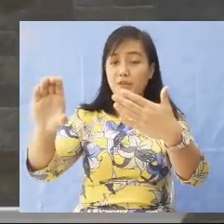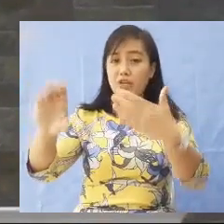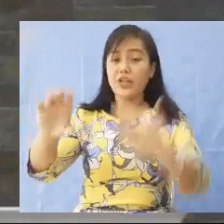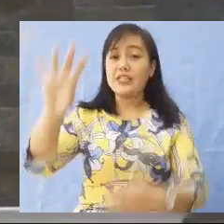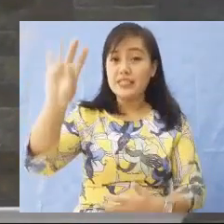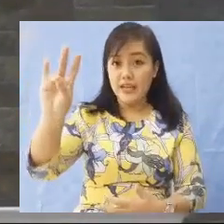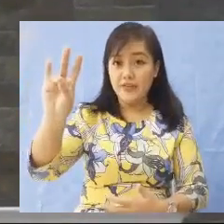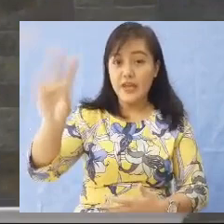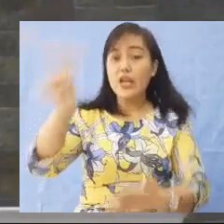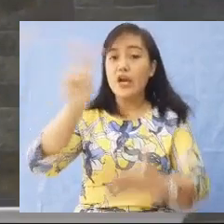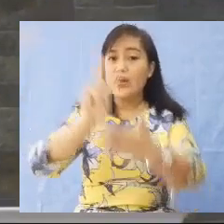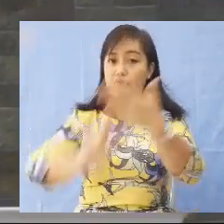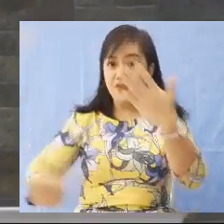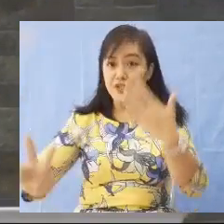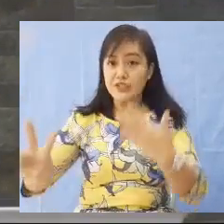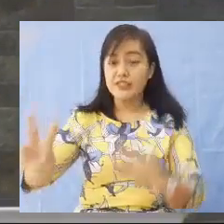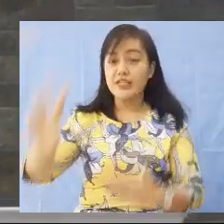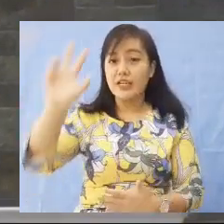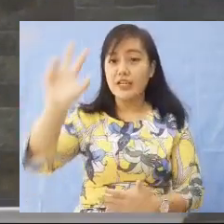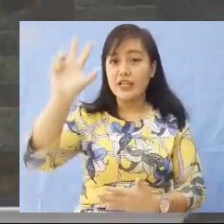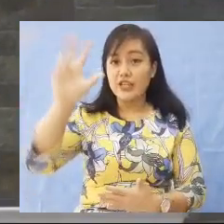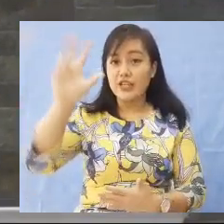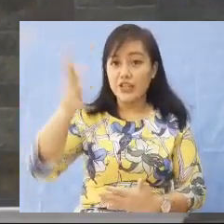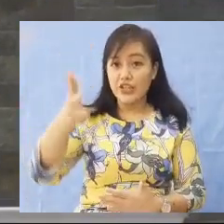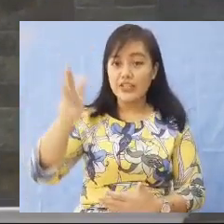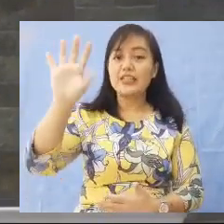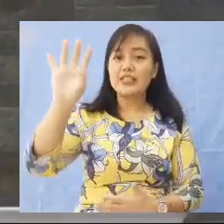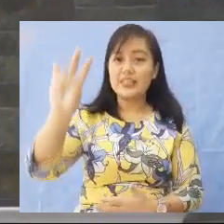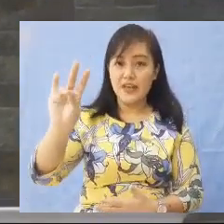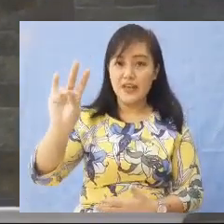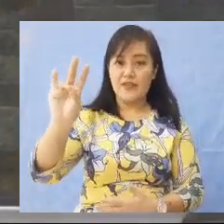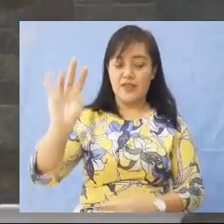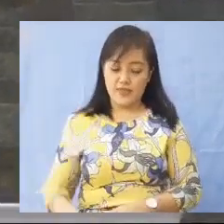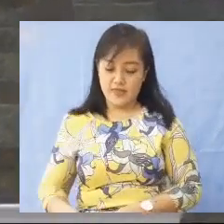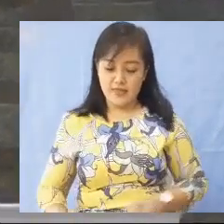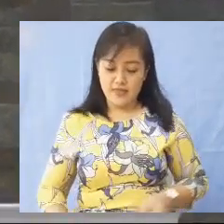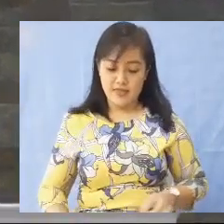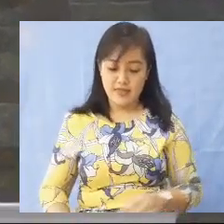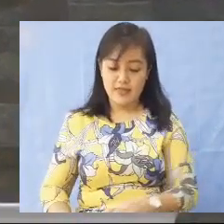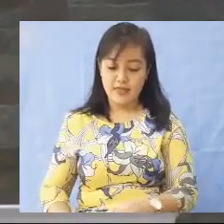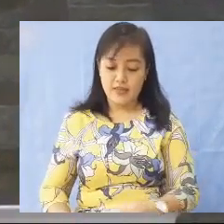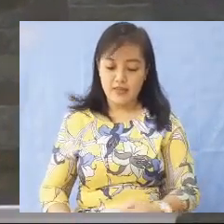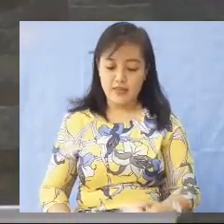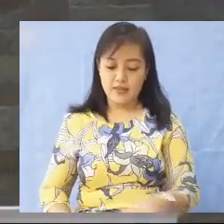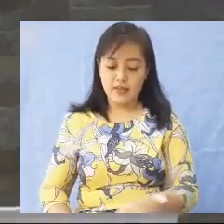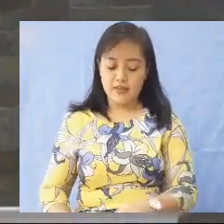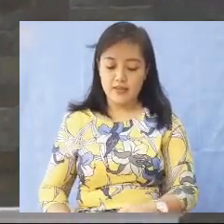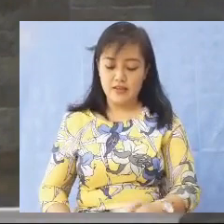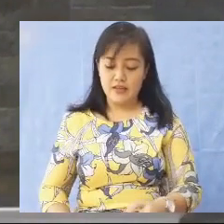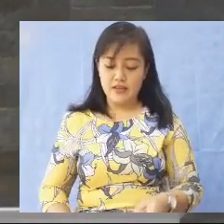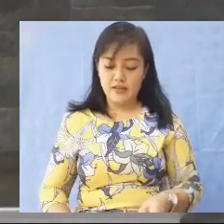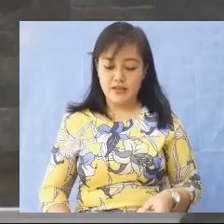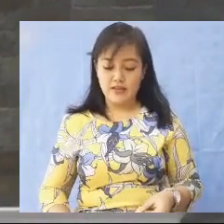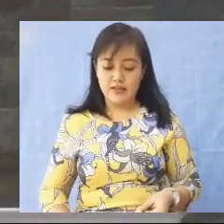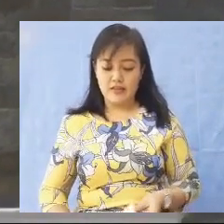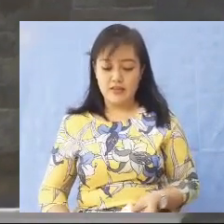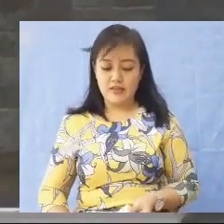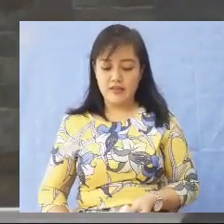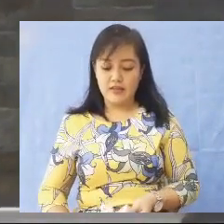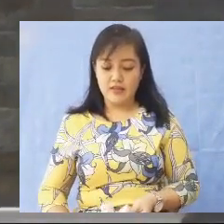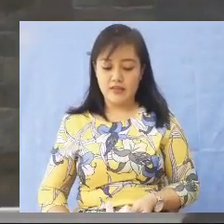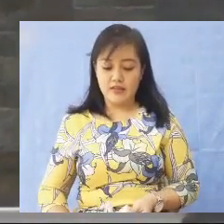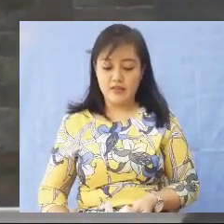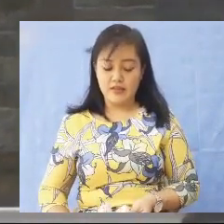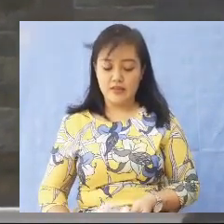37. Okay, nakita niyo na po. John chapter 7, beginning from verse number 37. The Bible says, in the last